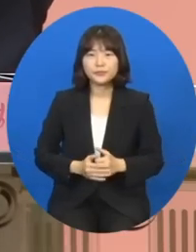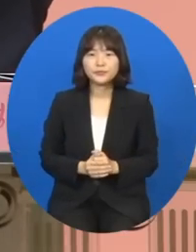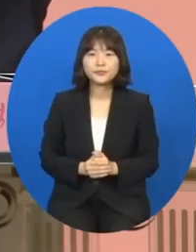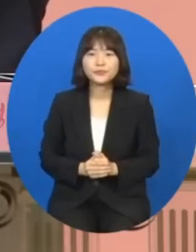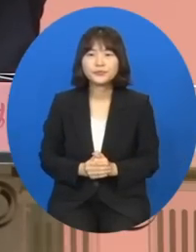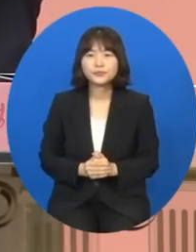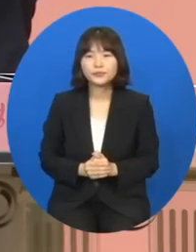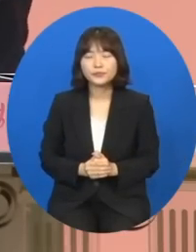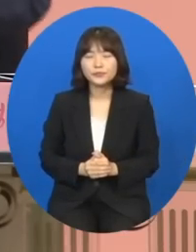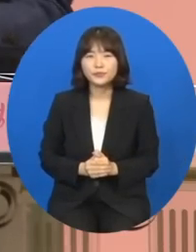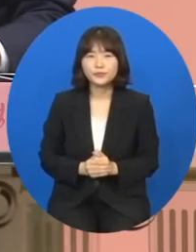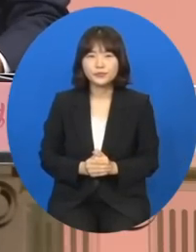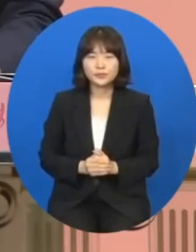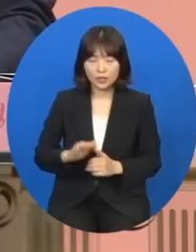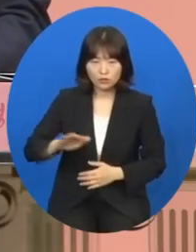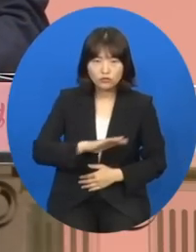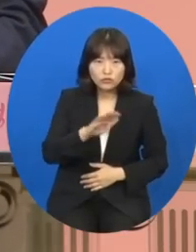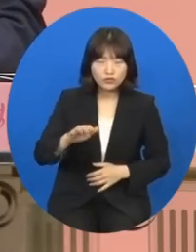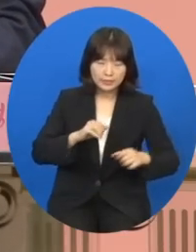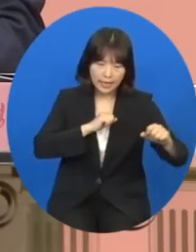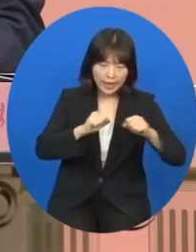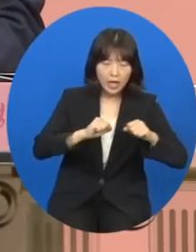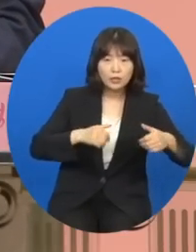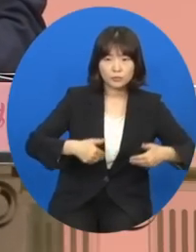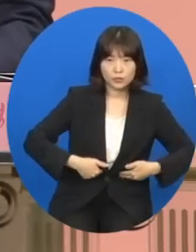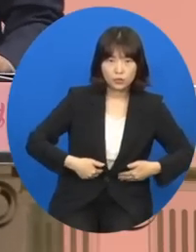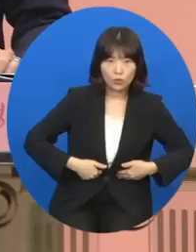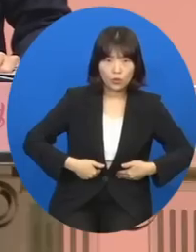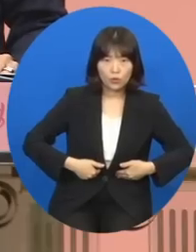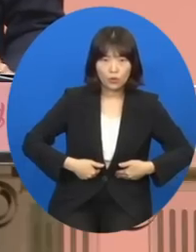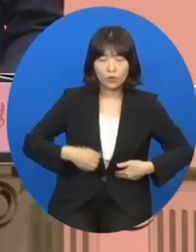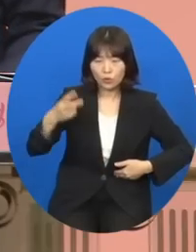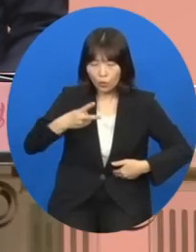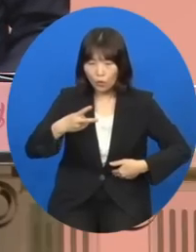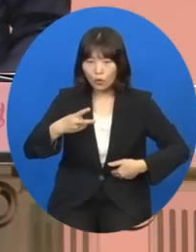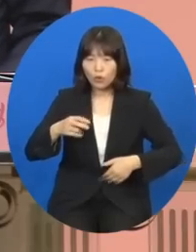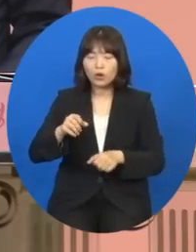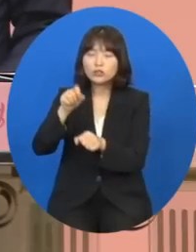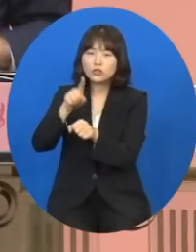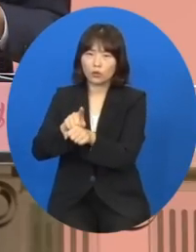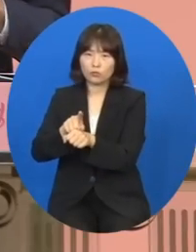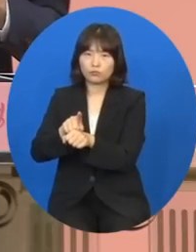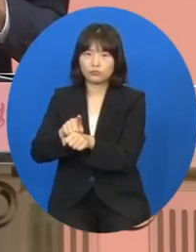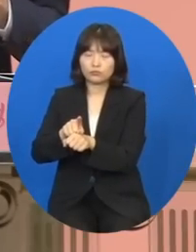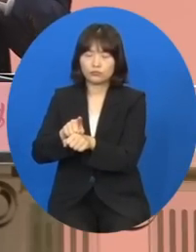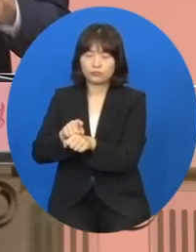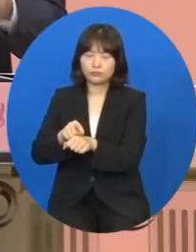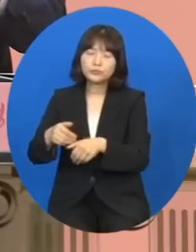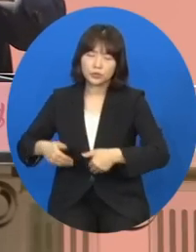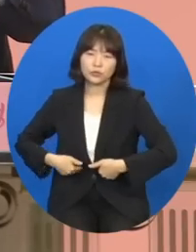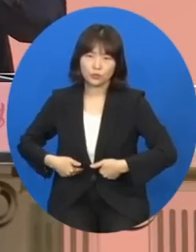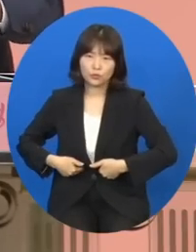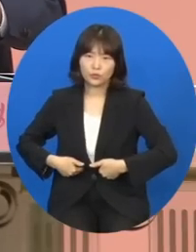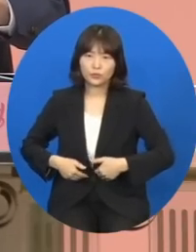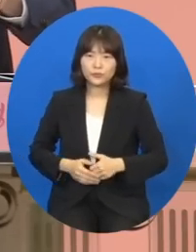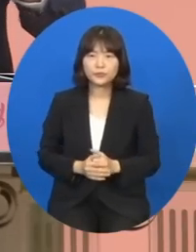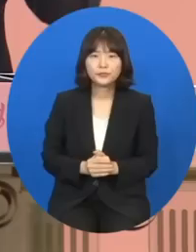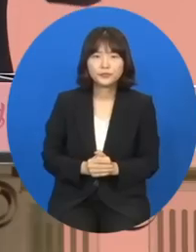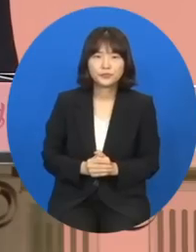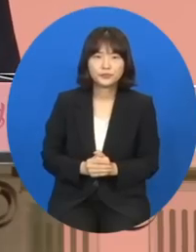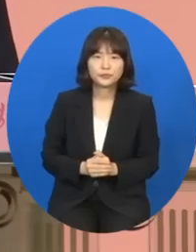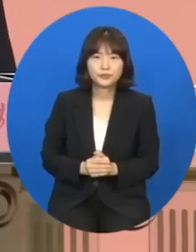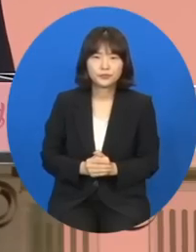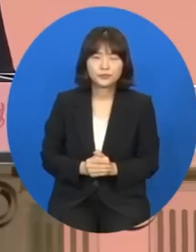케어 웹 절 우리는 행 암도 필요하지만 성품도 필요합니다 까 두고 소아 킹스 울 sp 입어